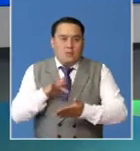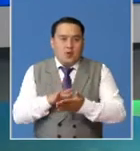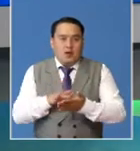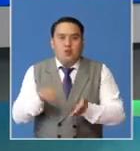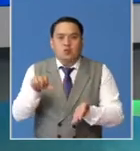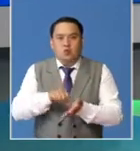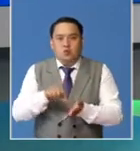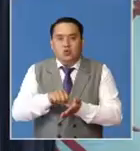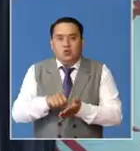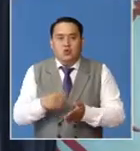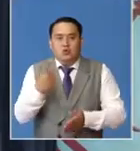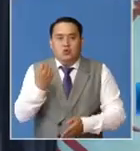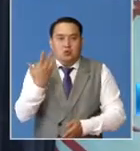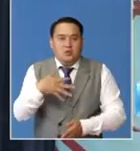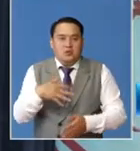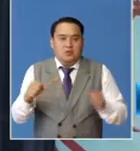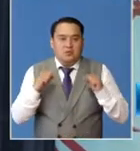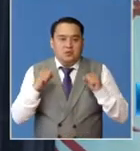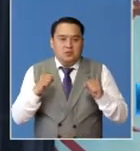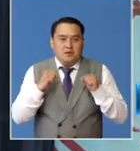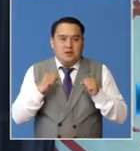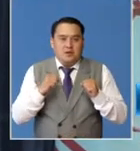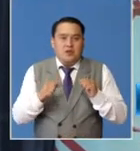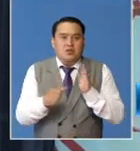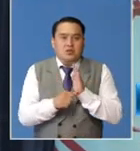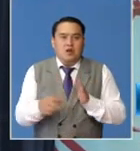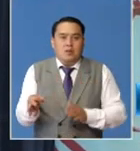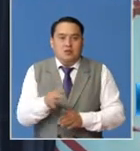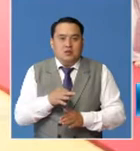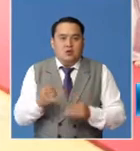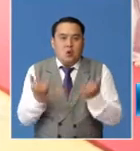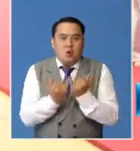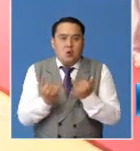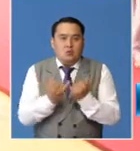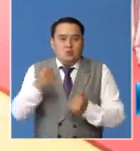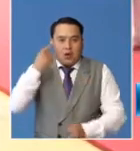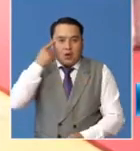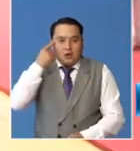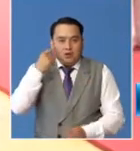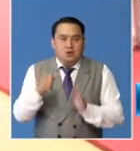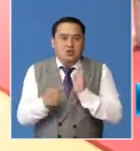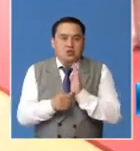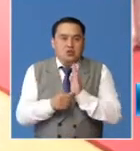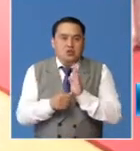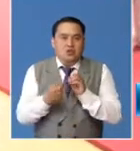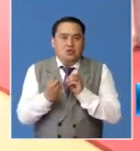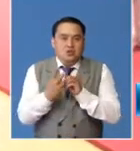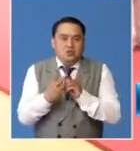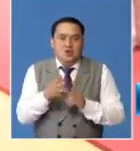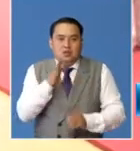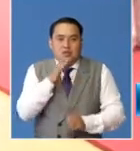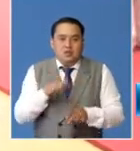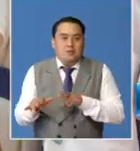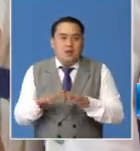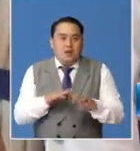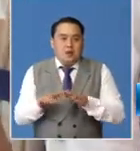города. В нем приняли участие около 150 спортсменов из 6 областей страны и гости из Кыргызстана от 6 до